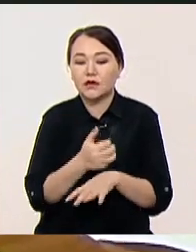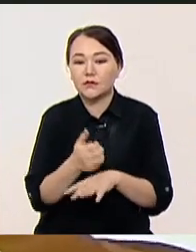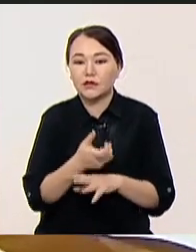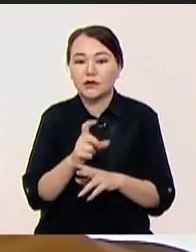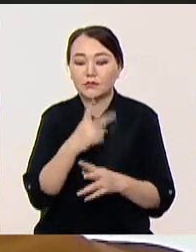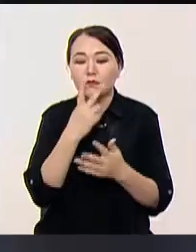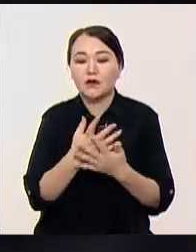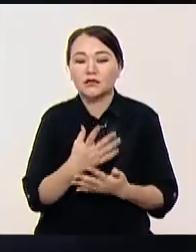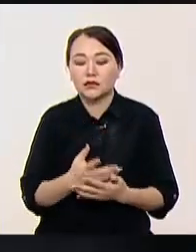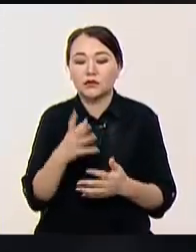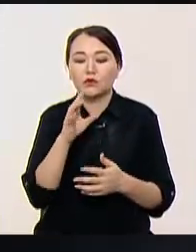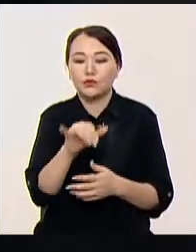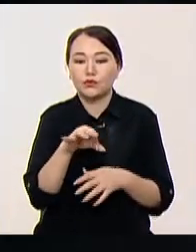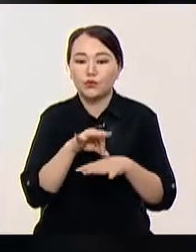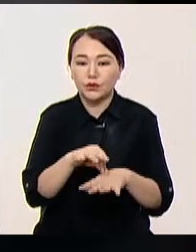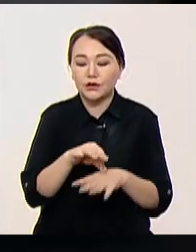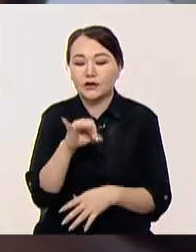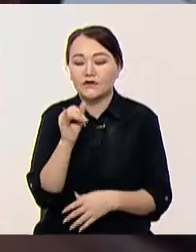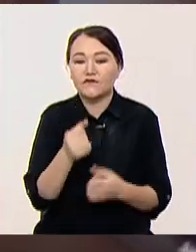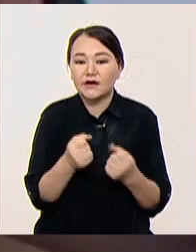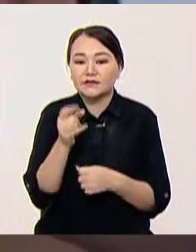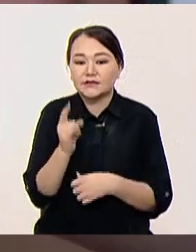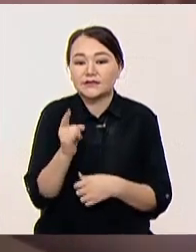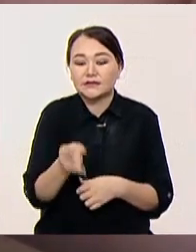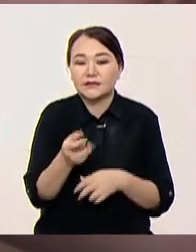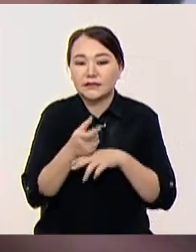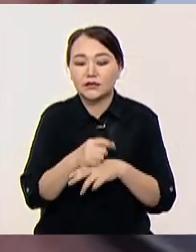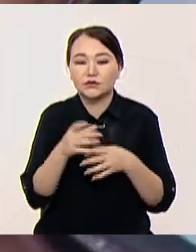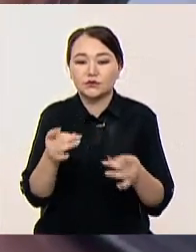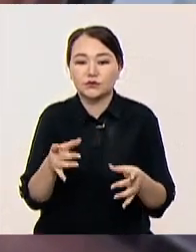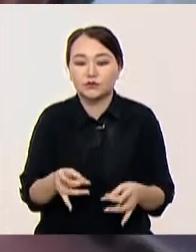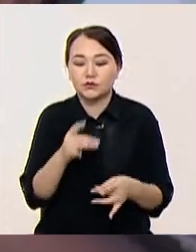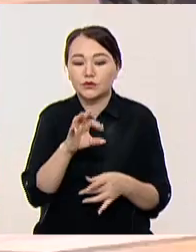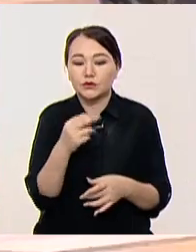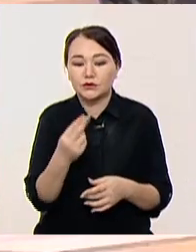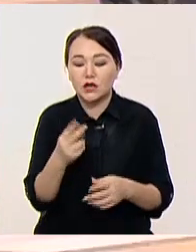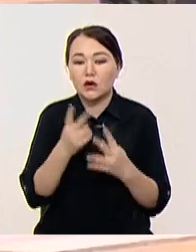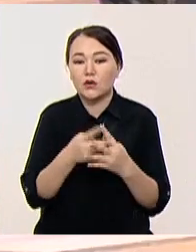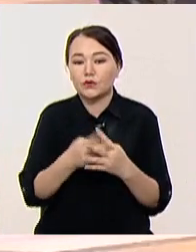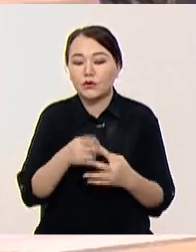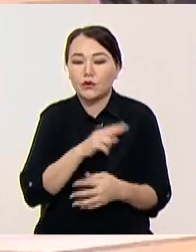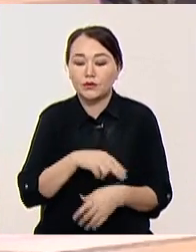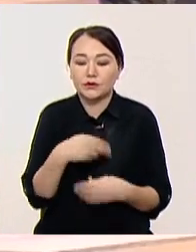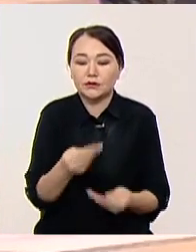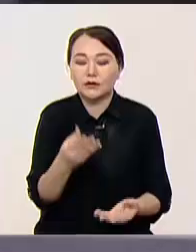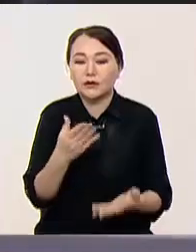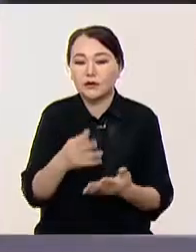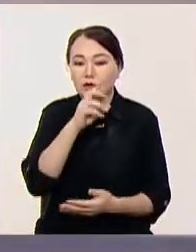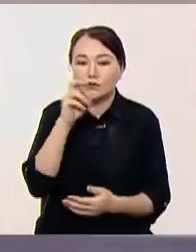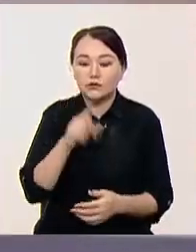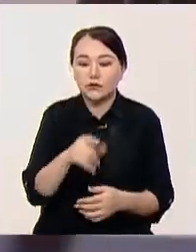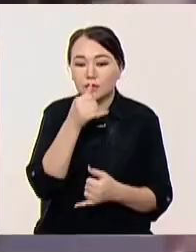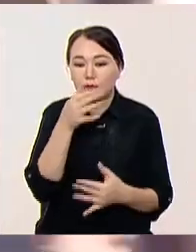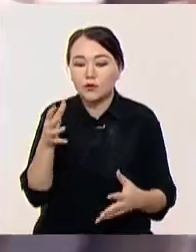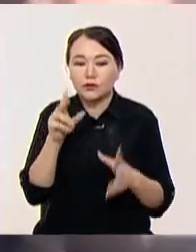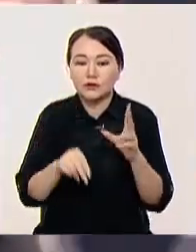этот показатель у курьеров и водителей. Правда, рассчитывать на соцпакет и льготы от предполагаемых работодателей и государства они не